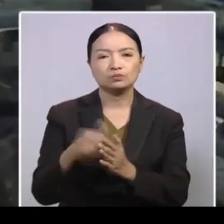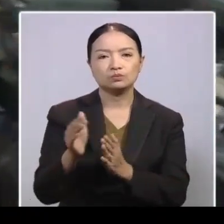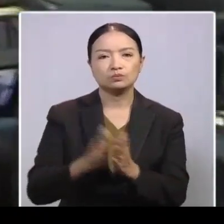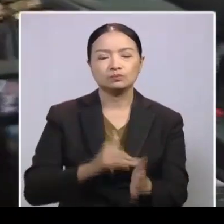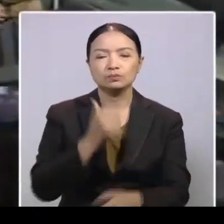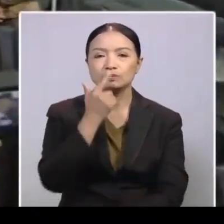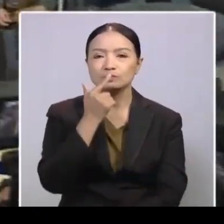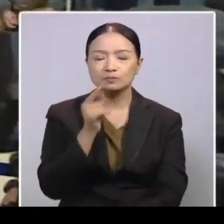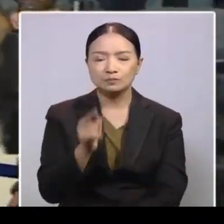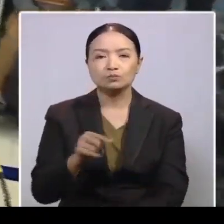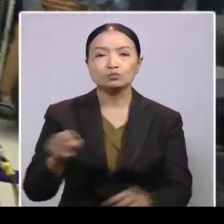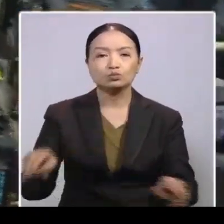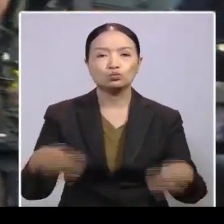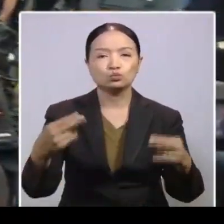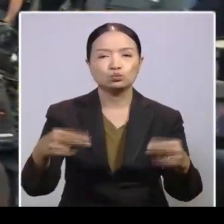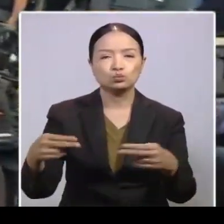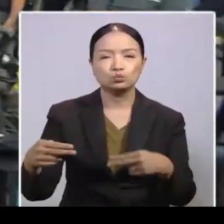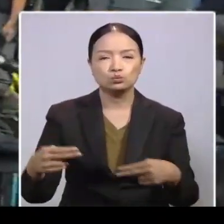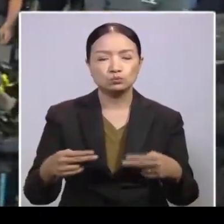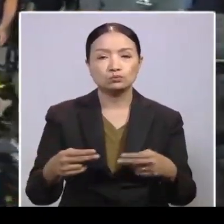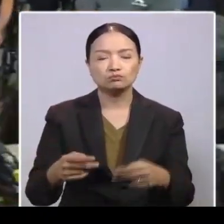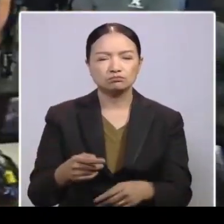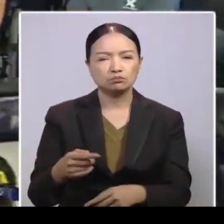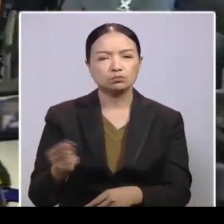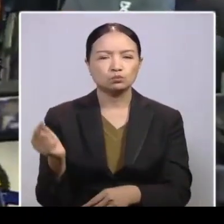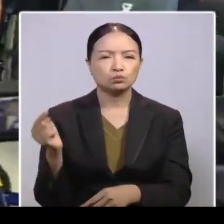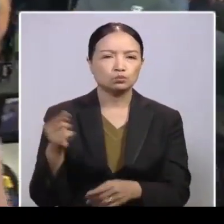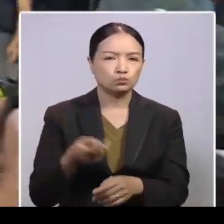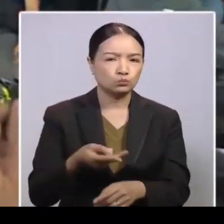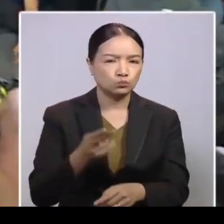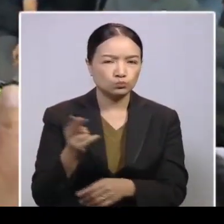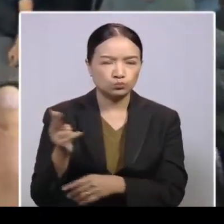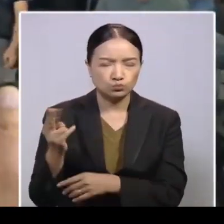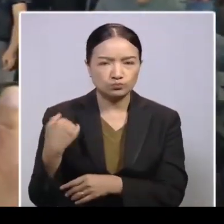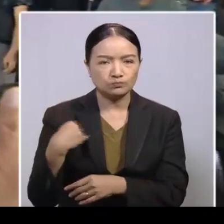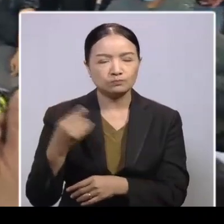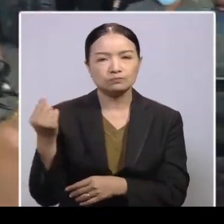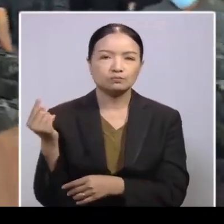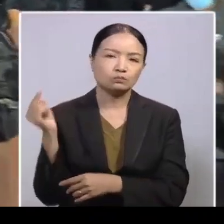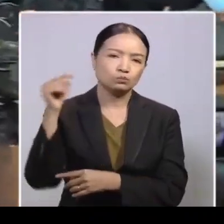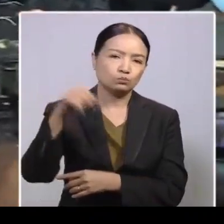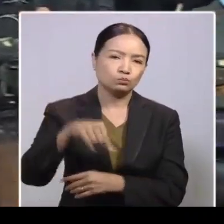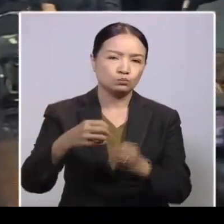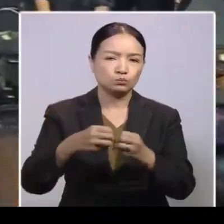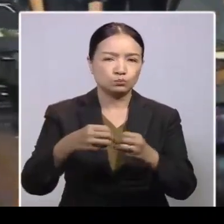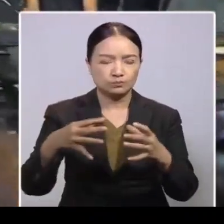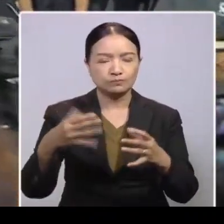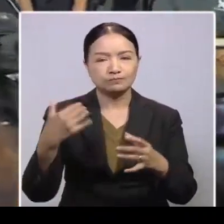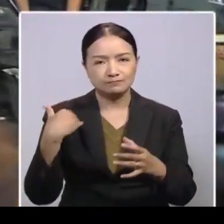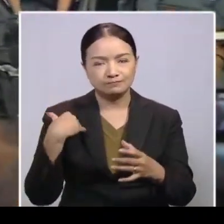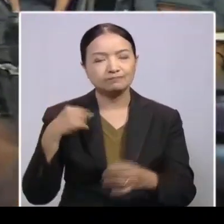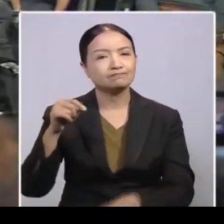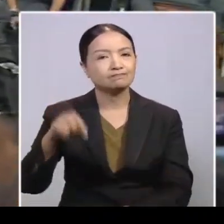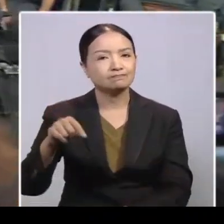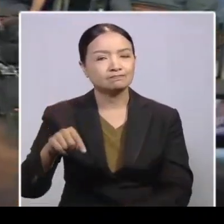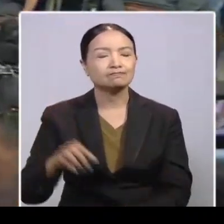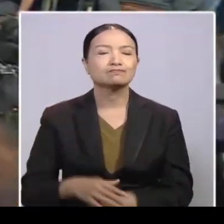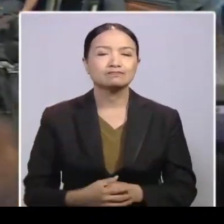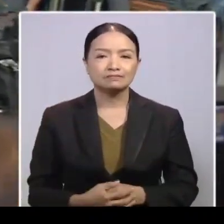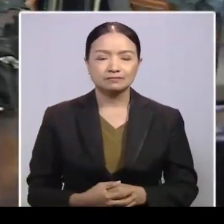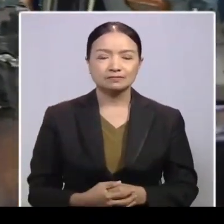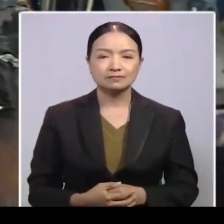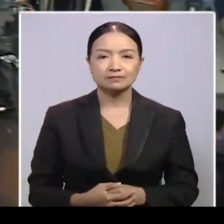มีเหตุปะทะกันทั้งกระสุนทั้งระเบิดนะครับยิงกันบริเวณนั้นน